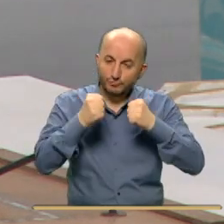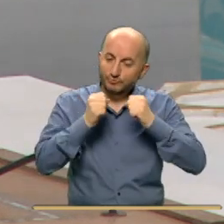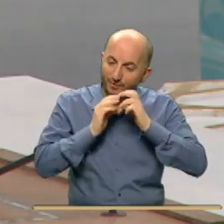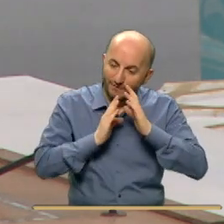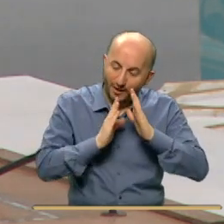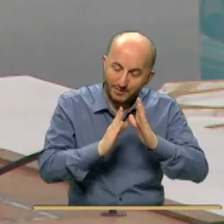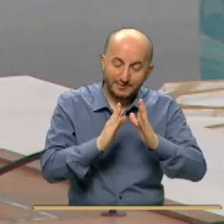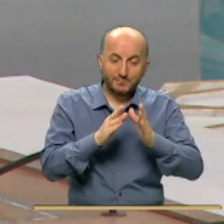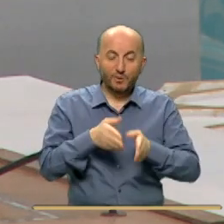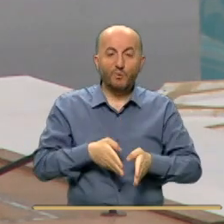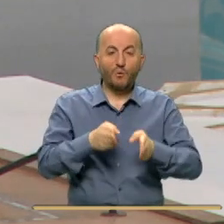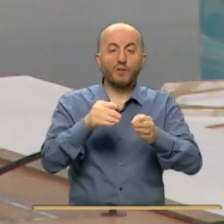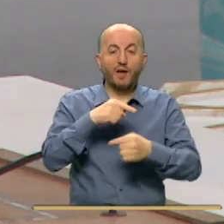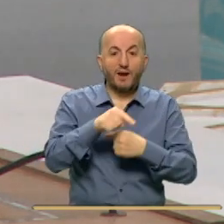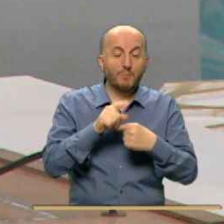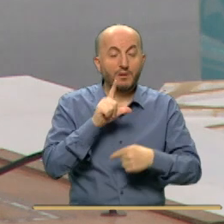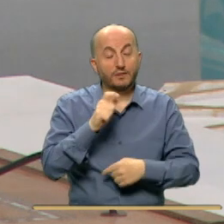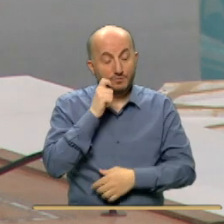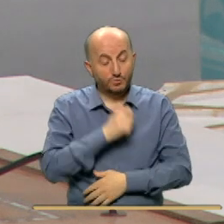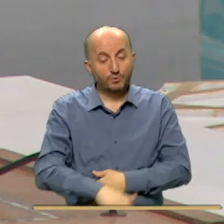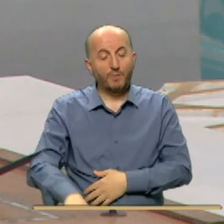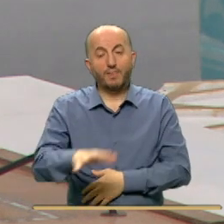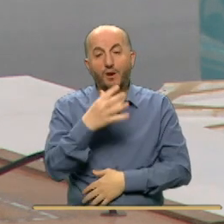devam ettirmenin yollarını aramalıyız müminler olarak.